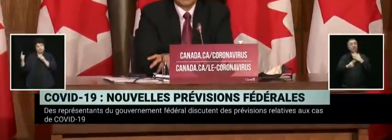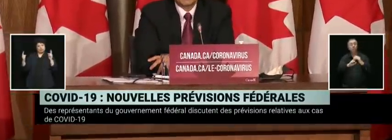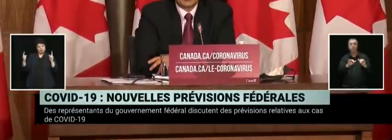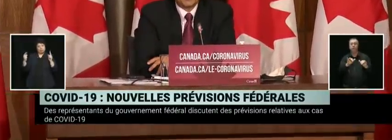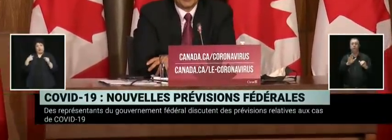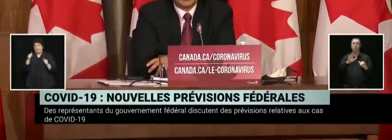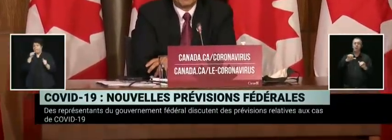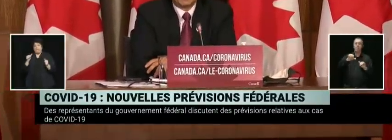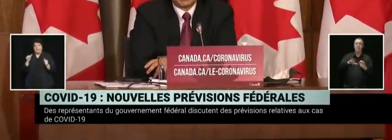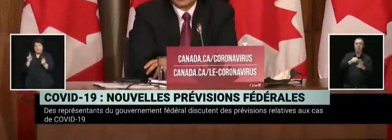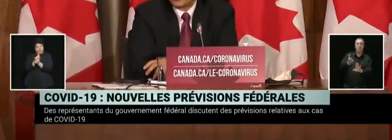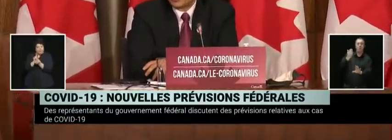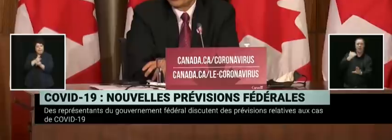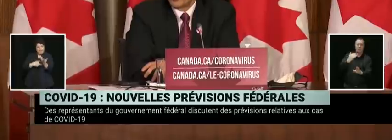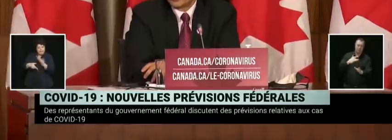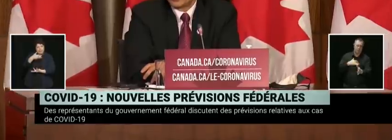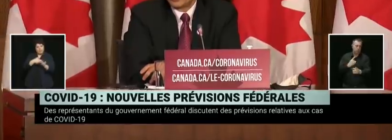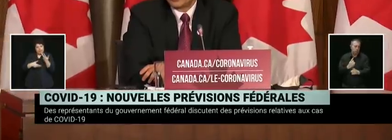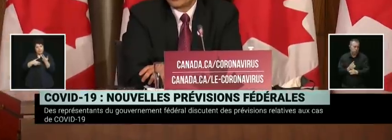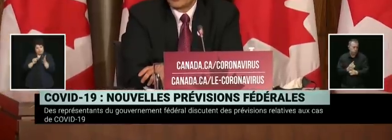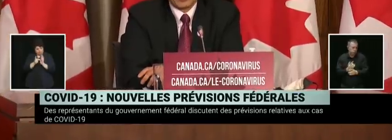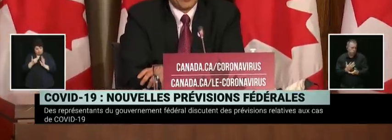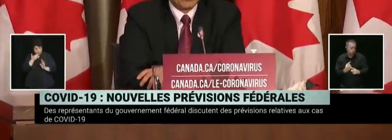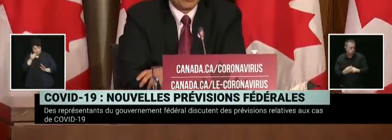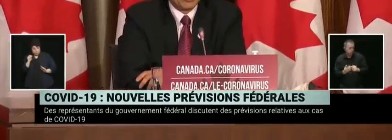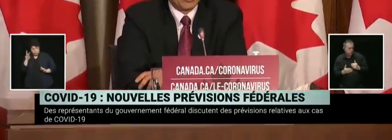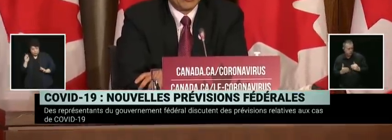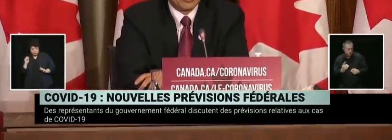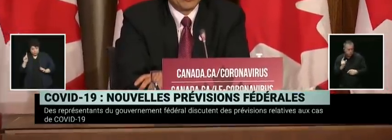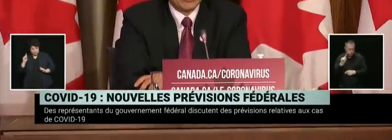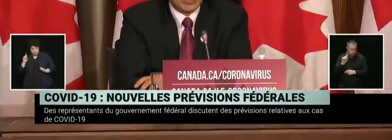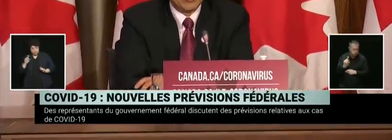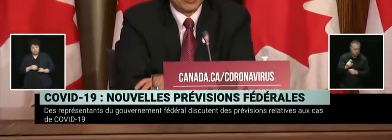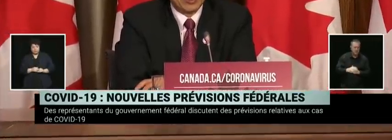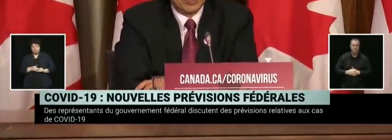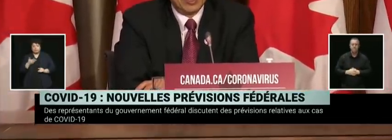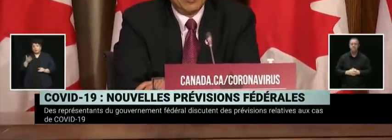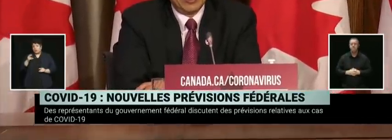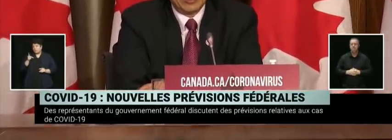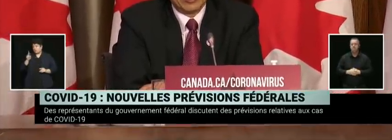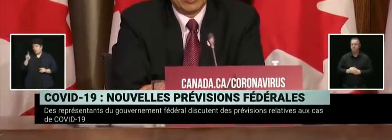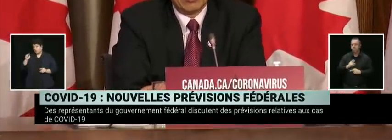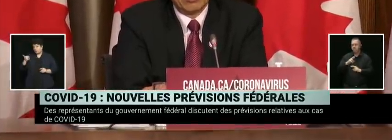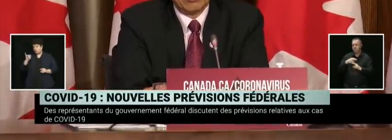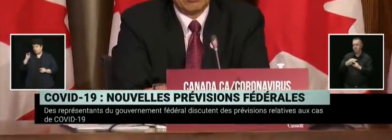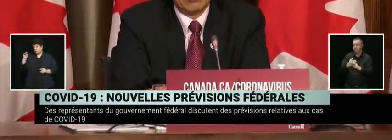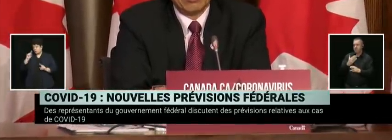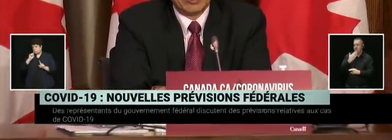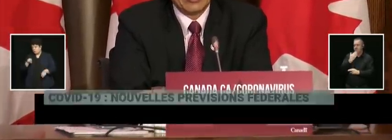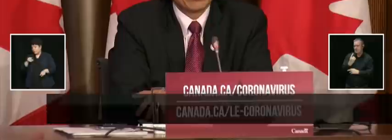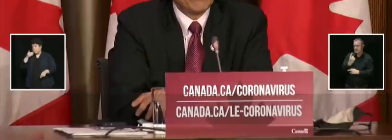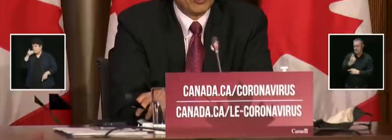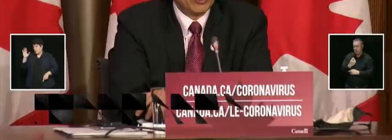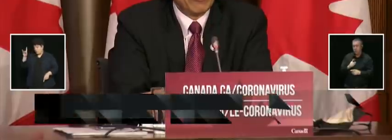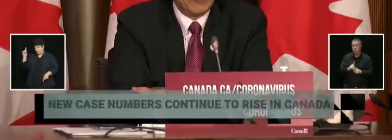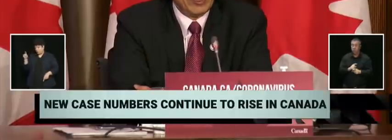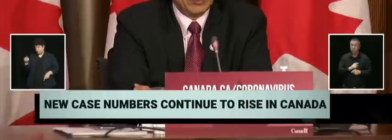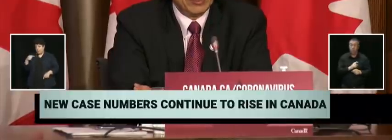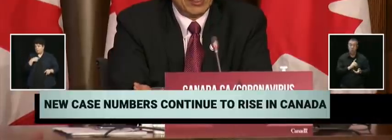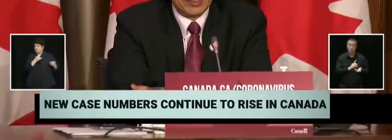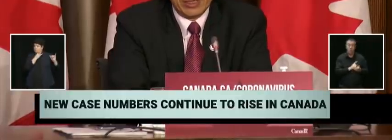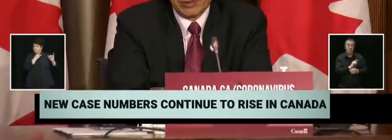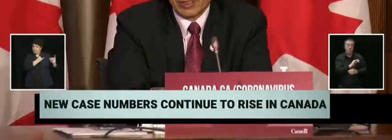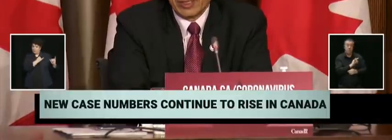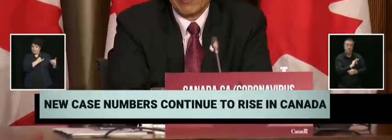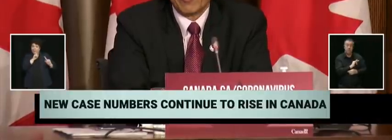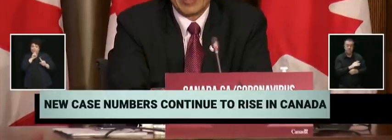OK, merci pour la question. Je pense que j'ai la même réponse que Dr. Tam, que peut-être la dernière fois, on a fait